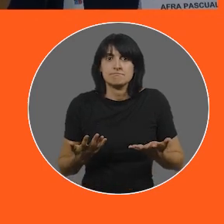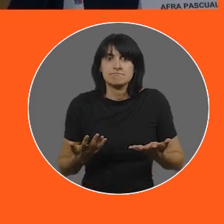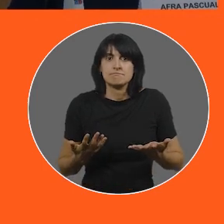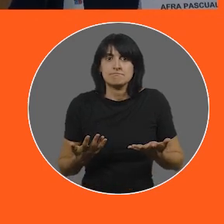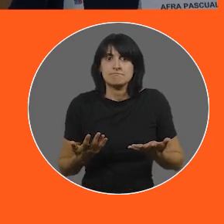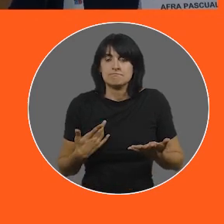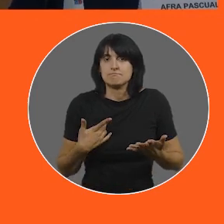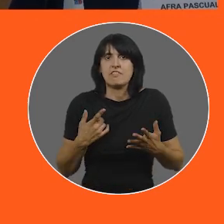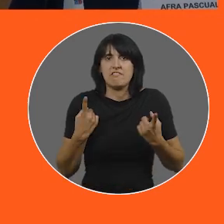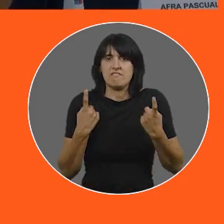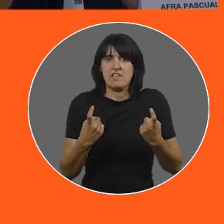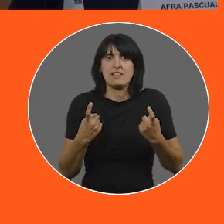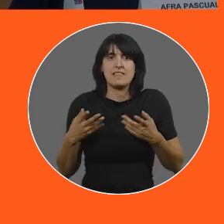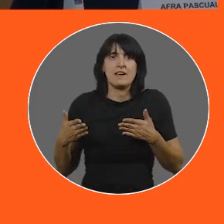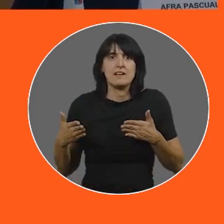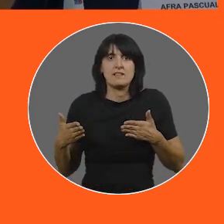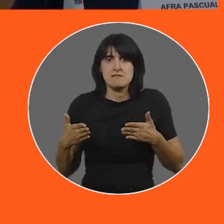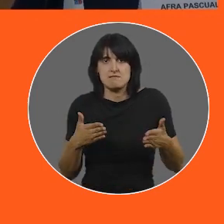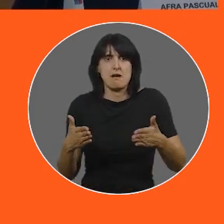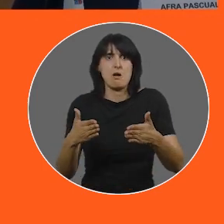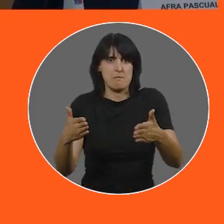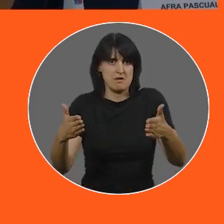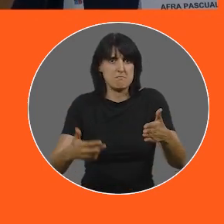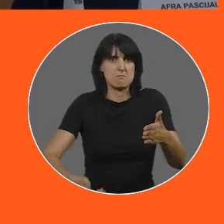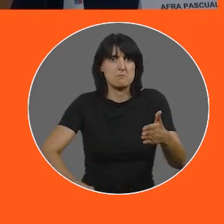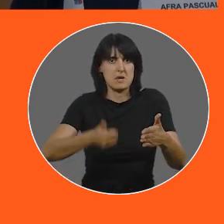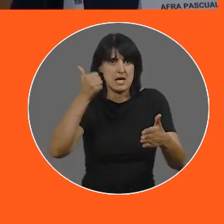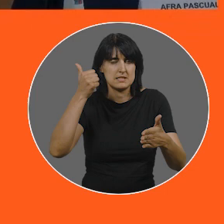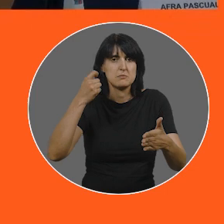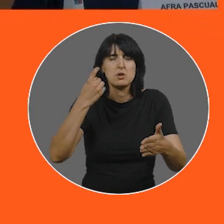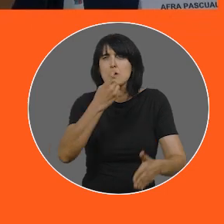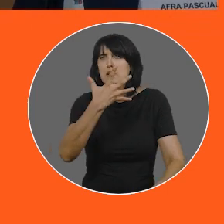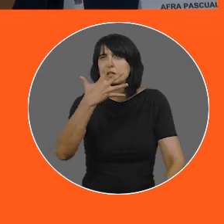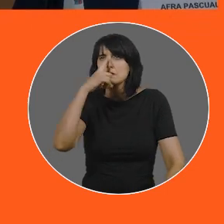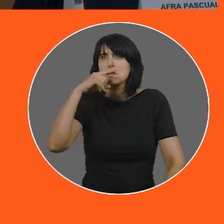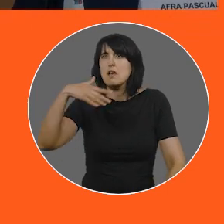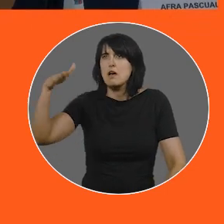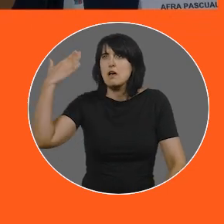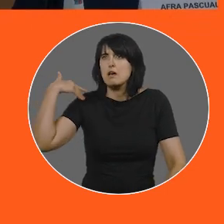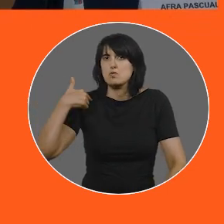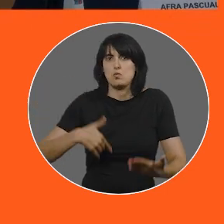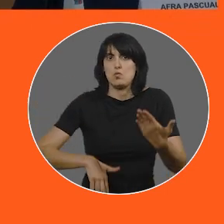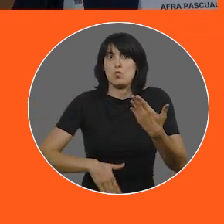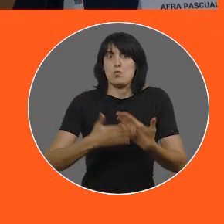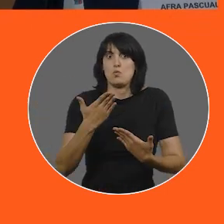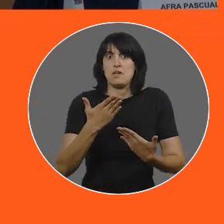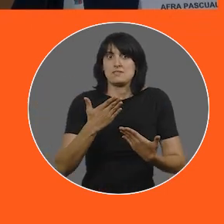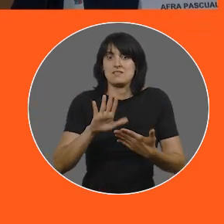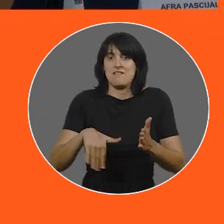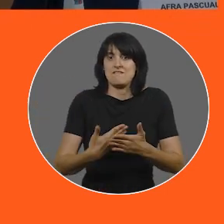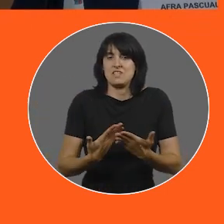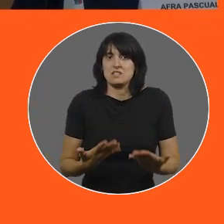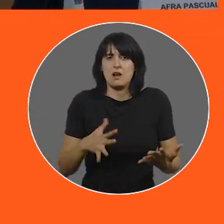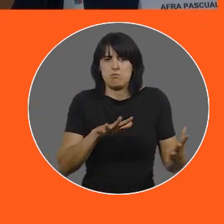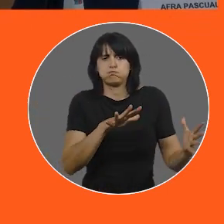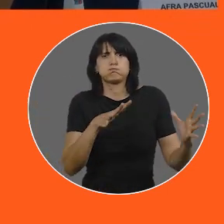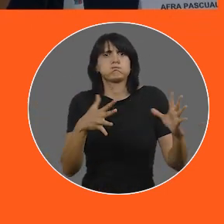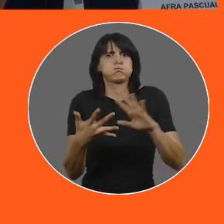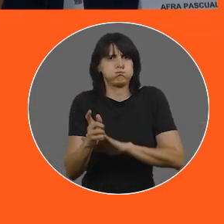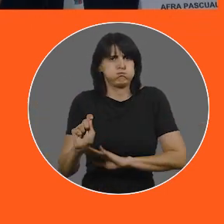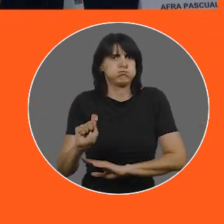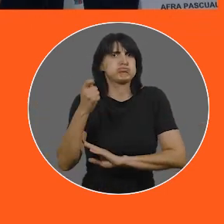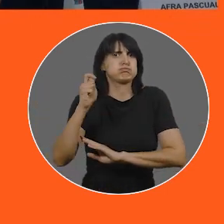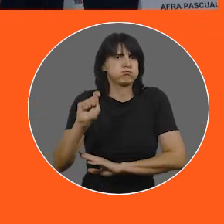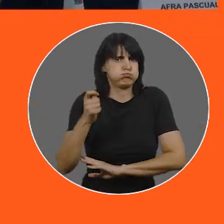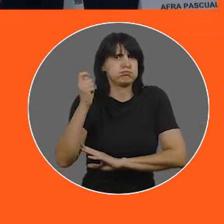ens queda molt camí, però com us he dit també al principi, de fa uns 15 anys que va ser quan vaig començar, ara ja molt